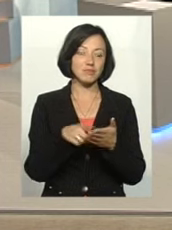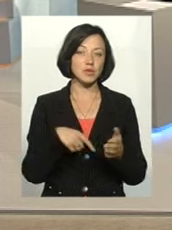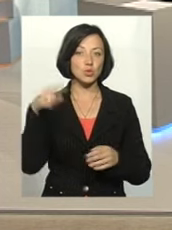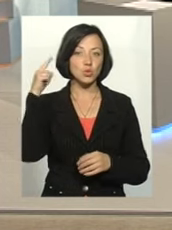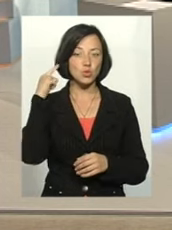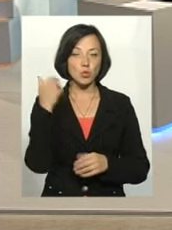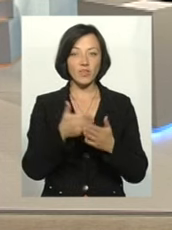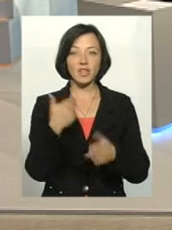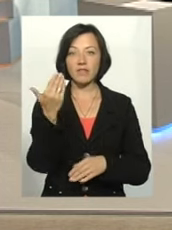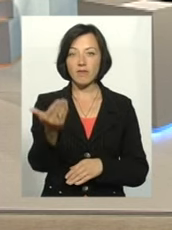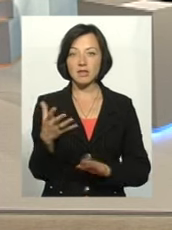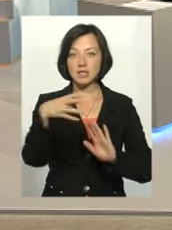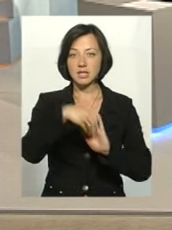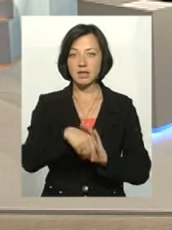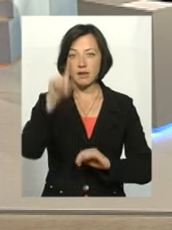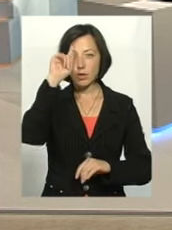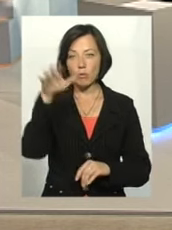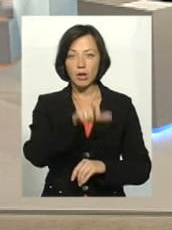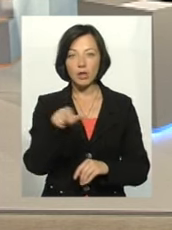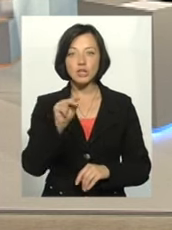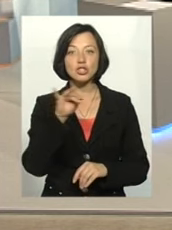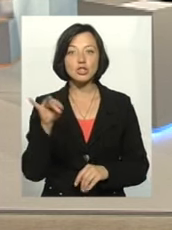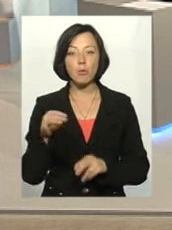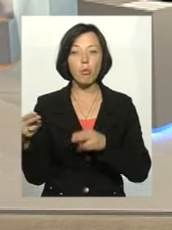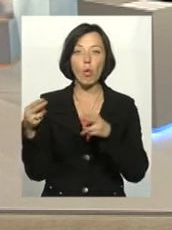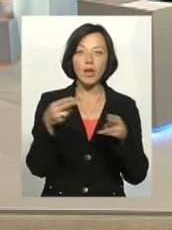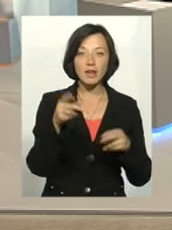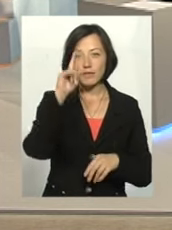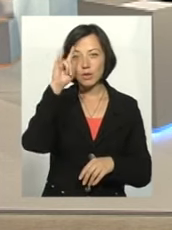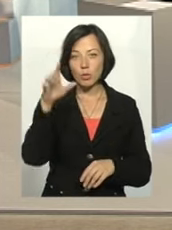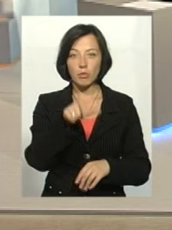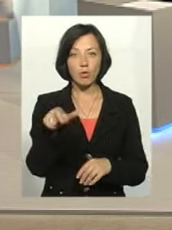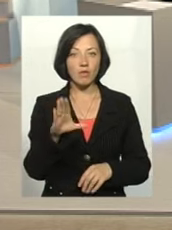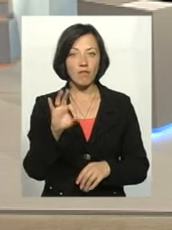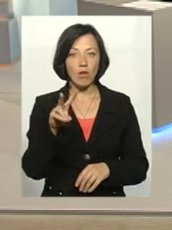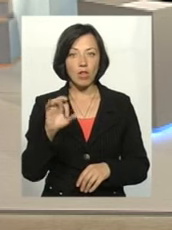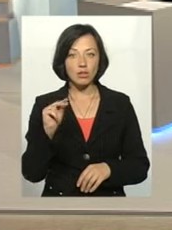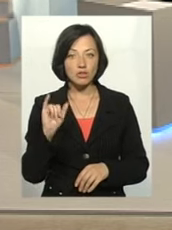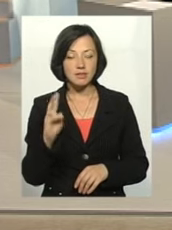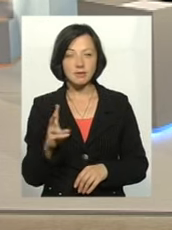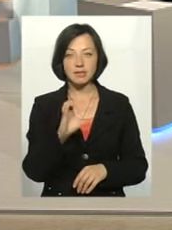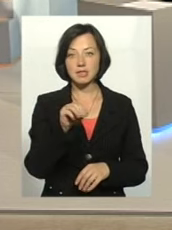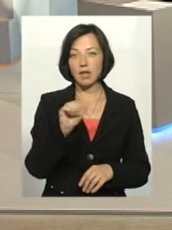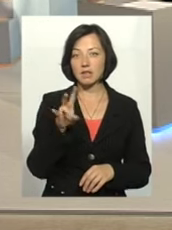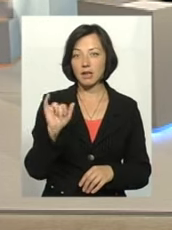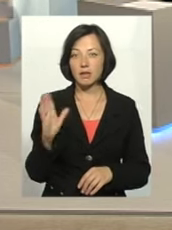що задіюємо відомих людей. Та чи поїдуть відомі люди в Волочиськ, в Сатанів,